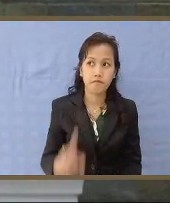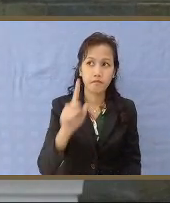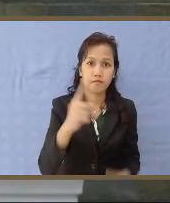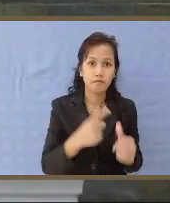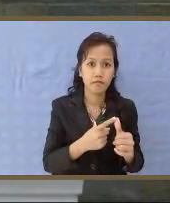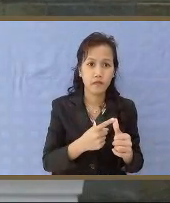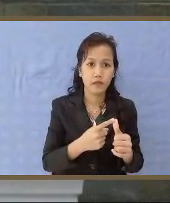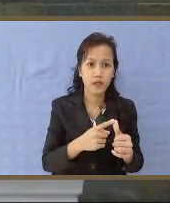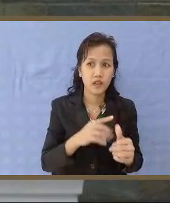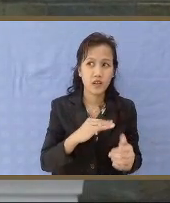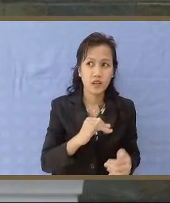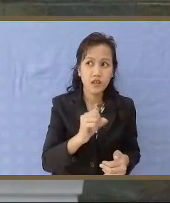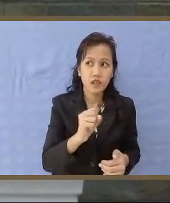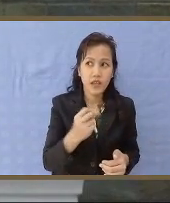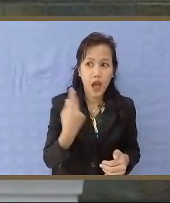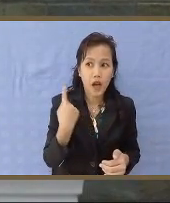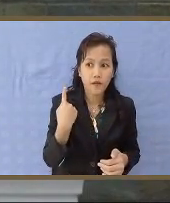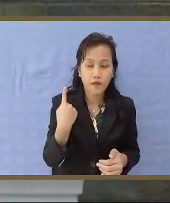Hope.